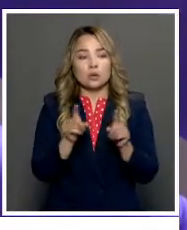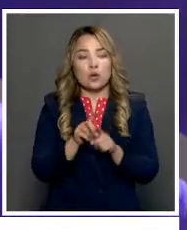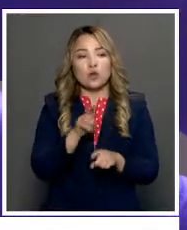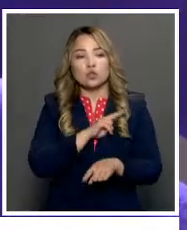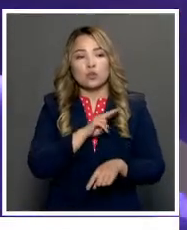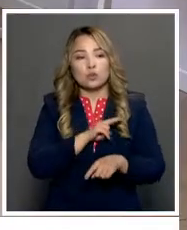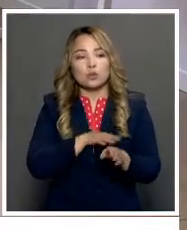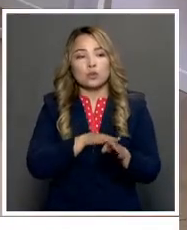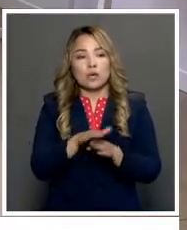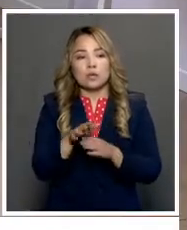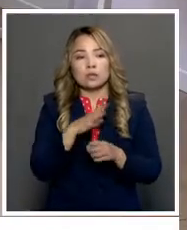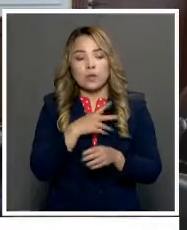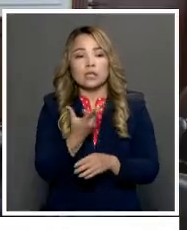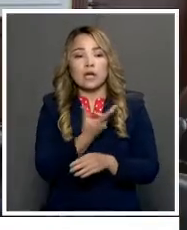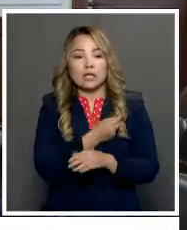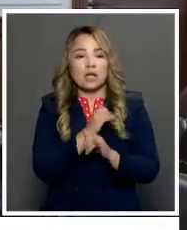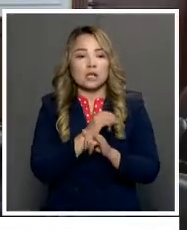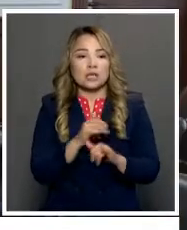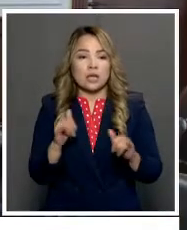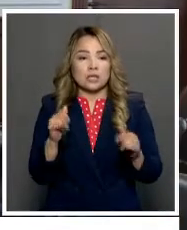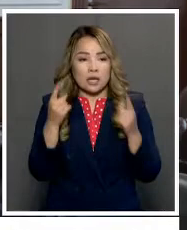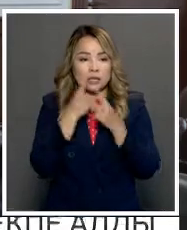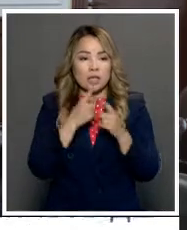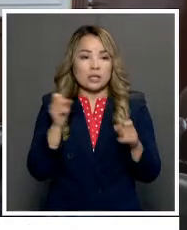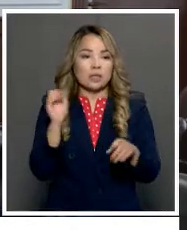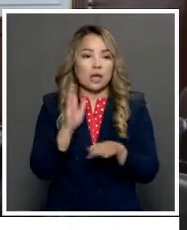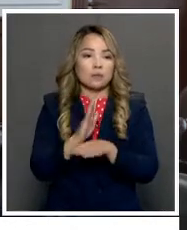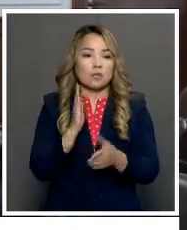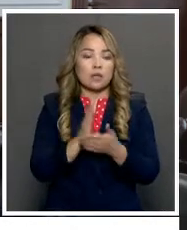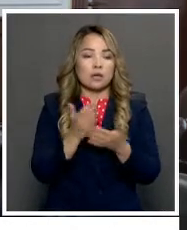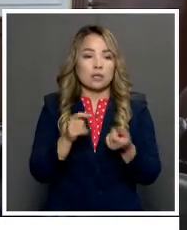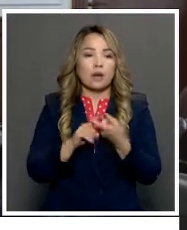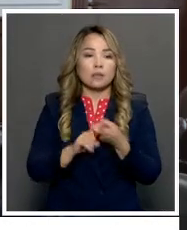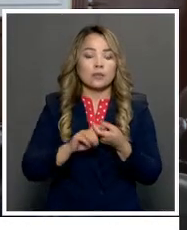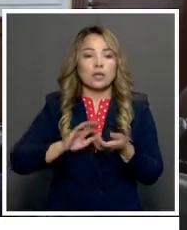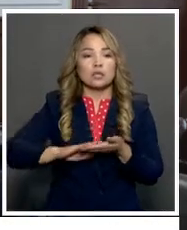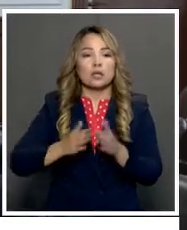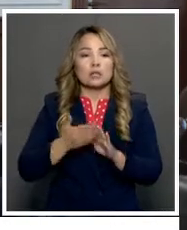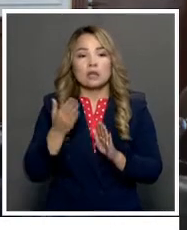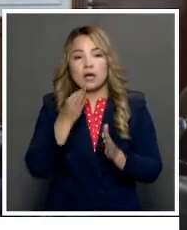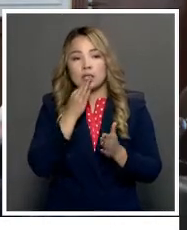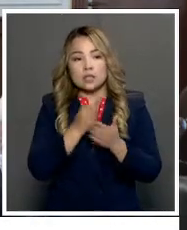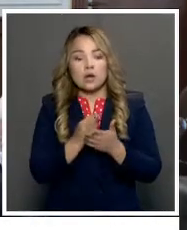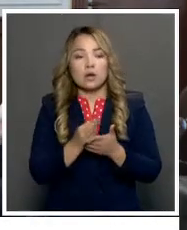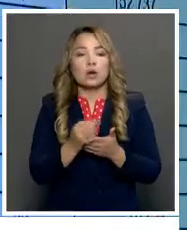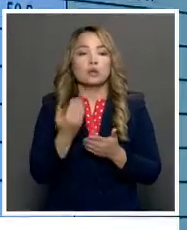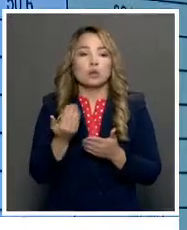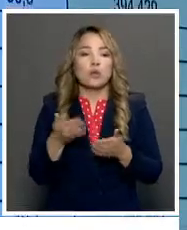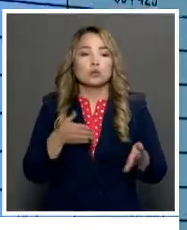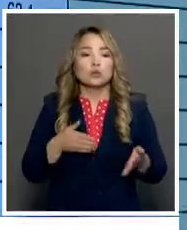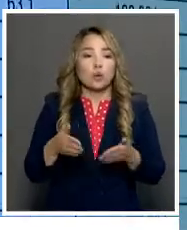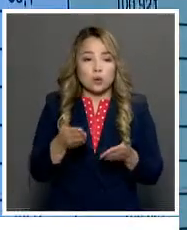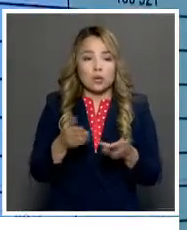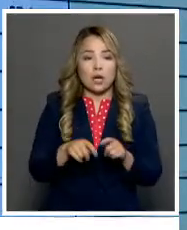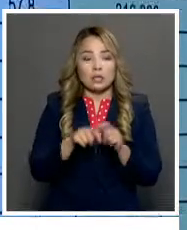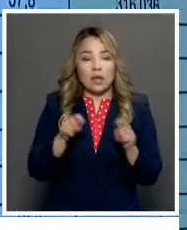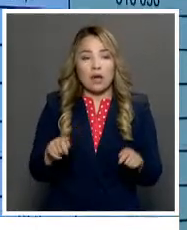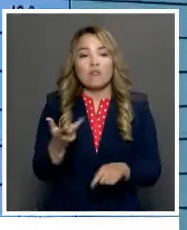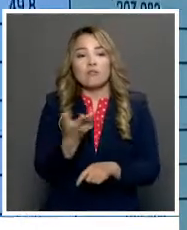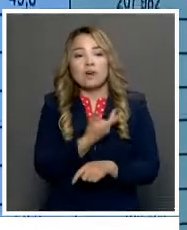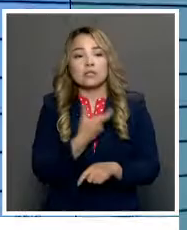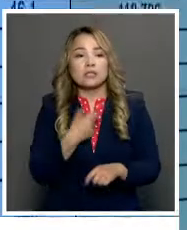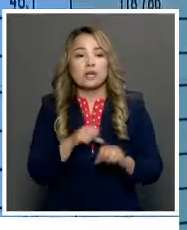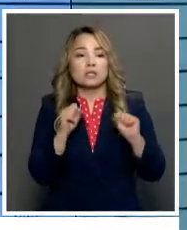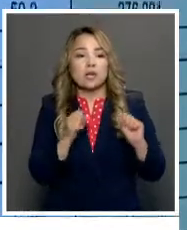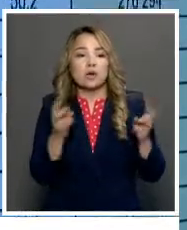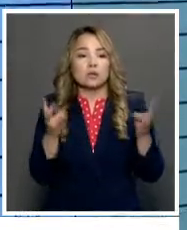күшейтіп, екпені ширатуды тапсырды. Пандемиядан шығудың жалғыз жолы ғана бар, ол вакцинация болу. Қазіргі таңда